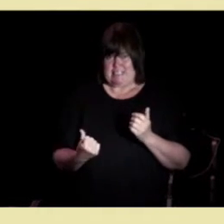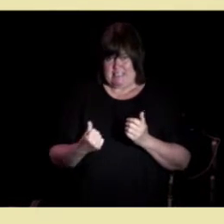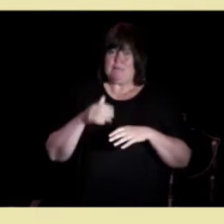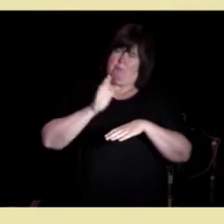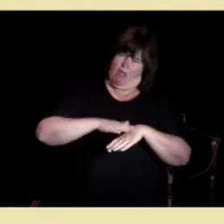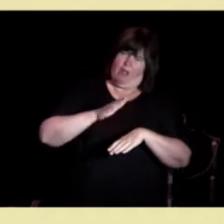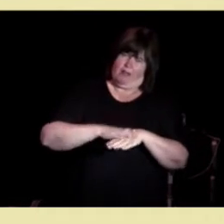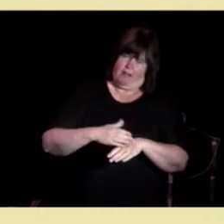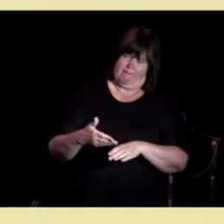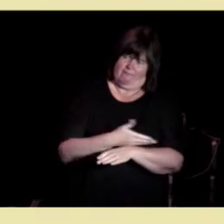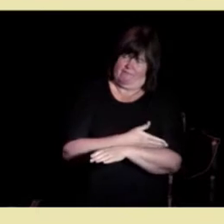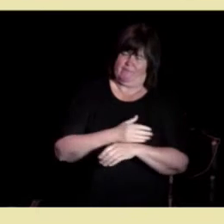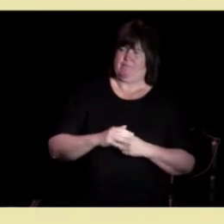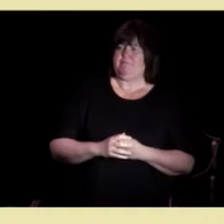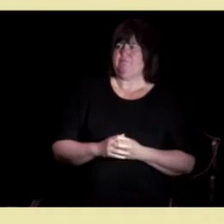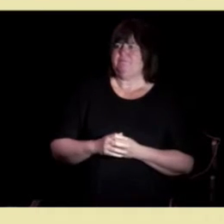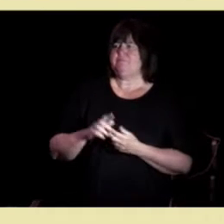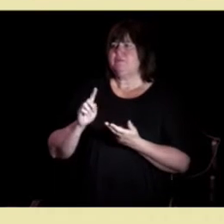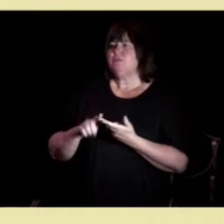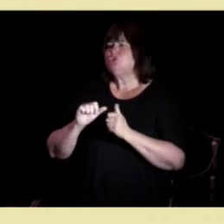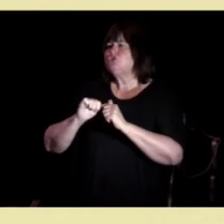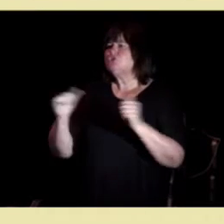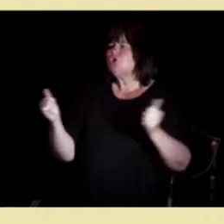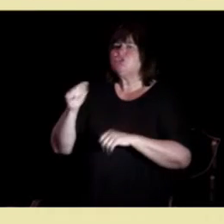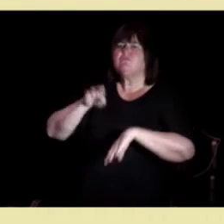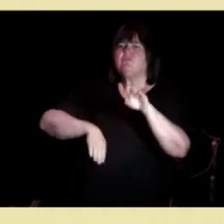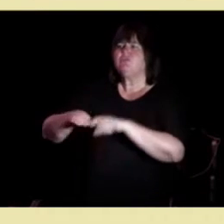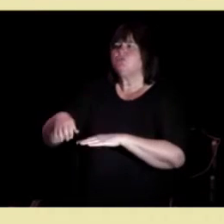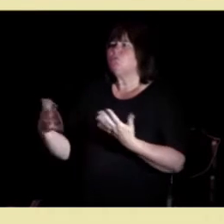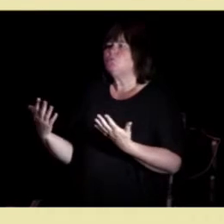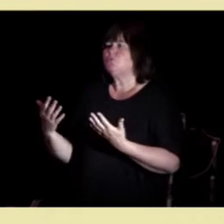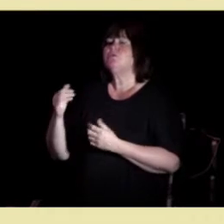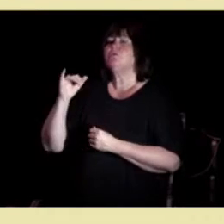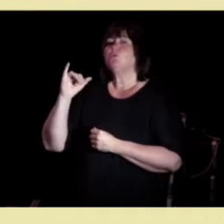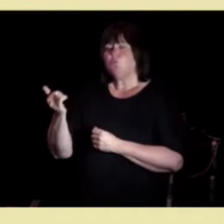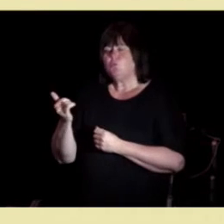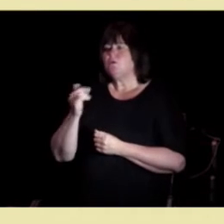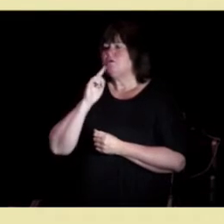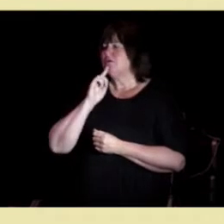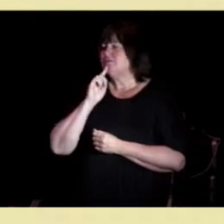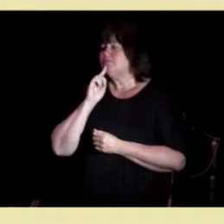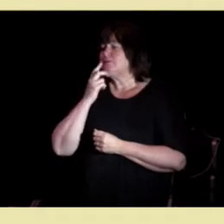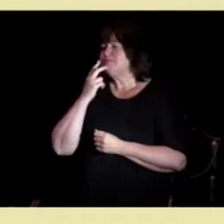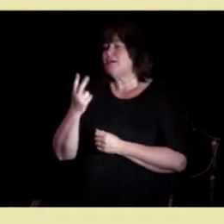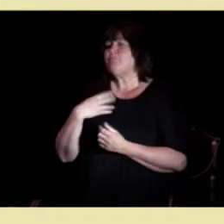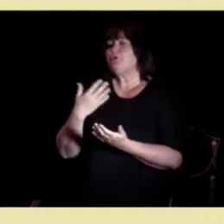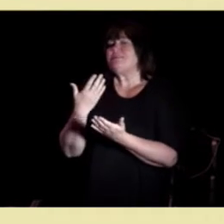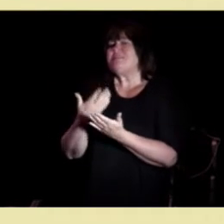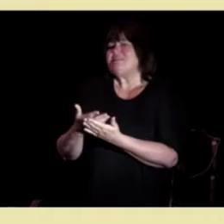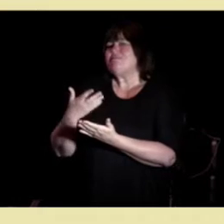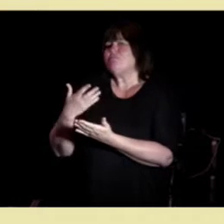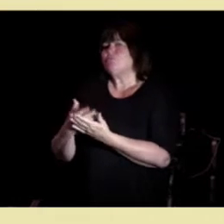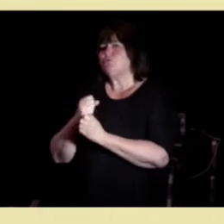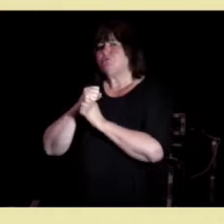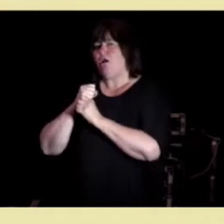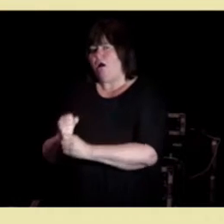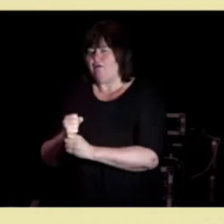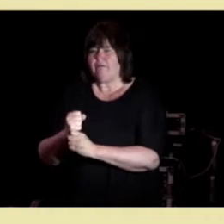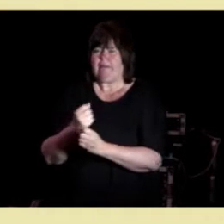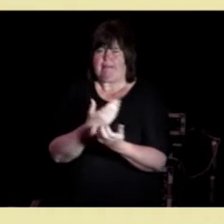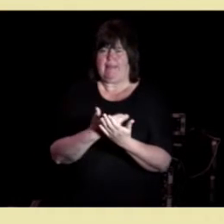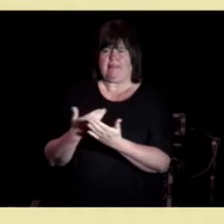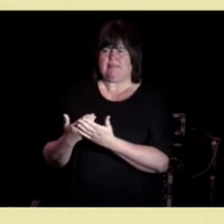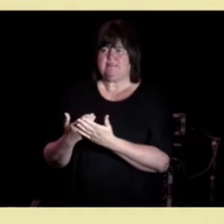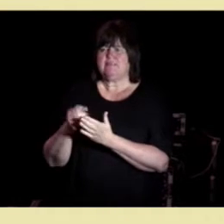Størst variasjon påvises for såkalt tilbudsavhengige tjenester, der hvor det faglige grunnlaget